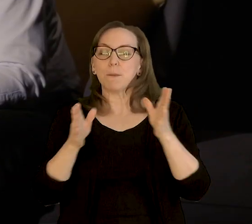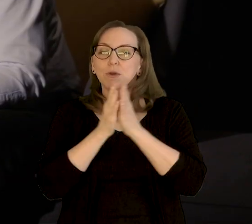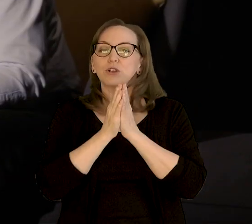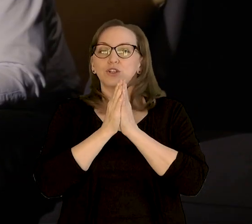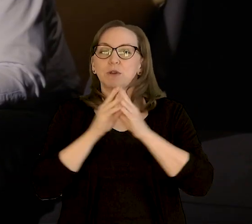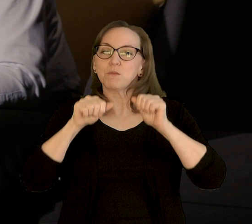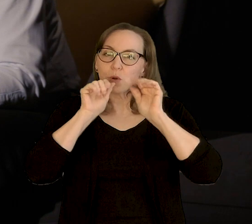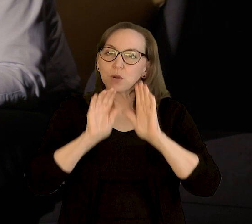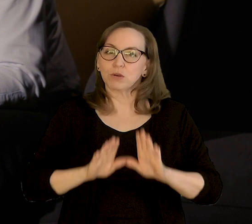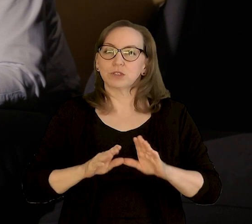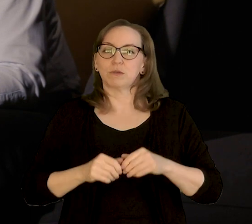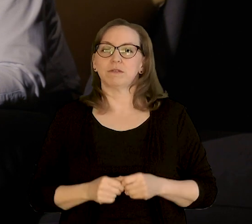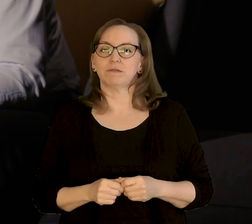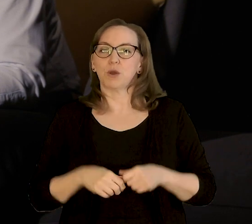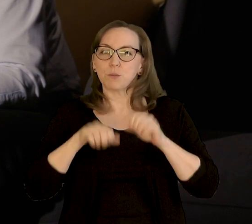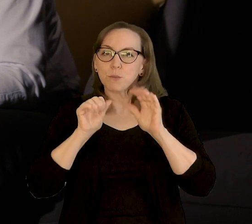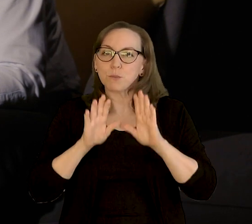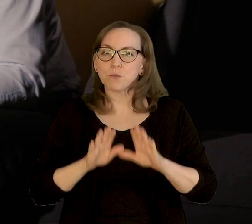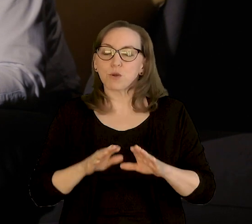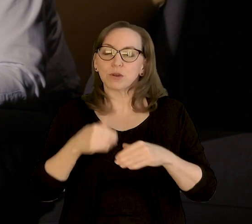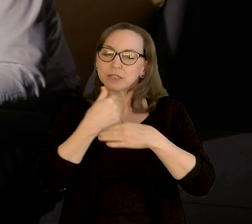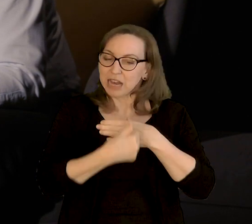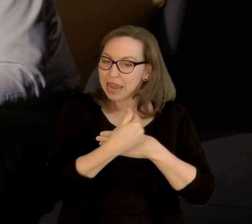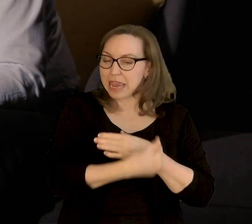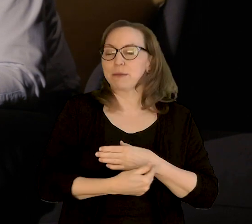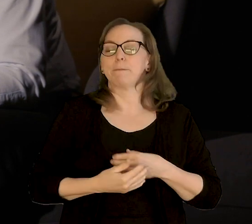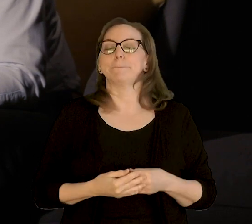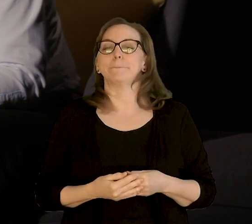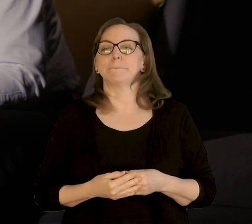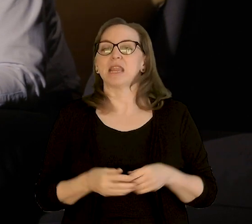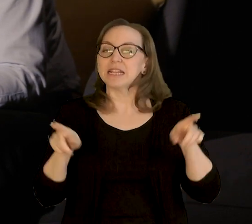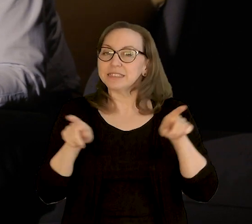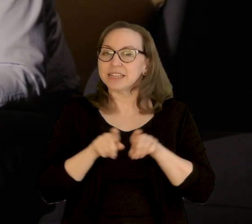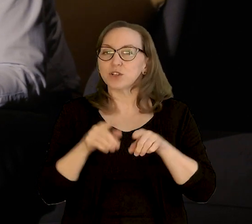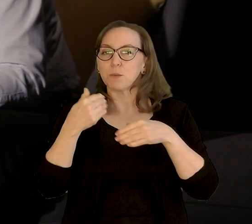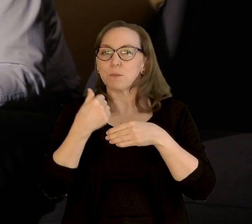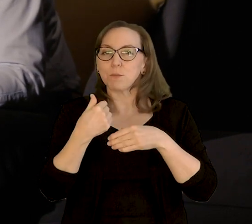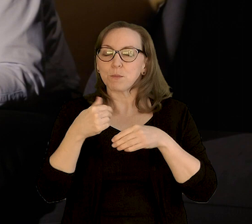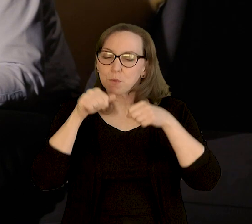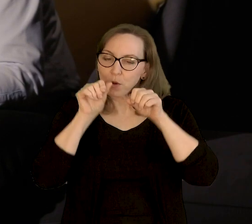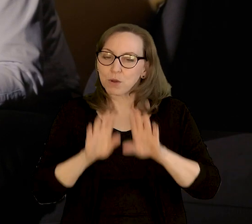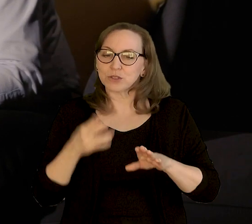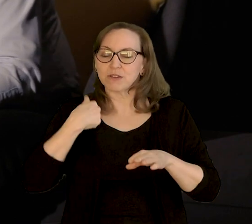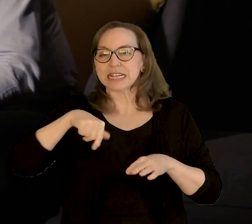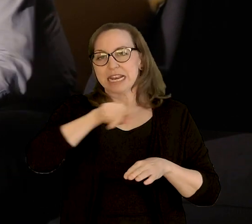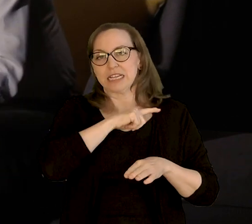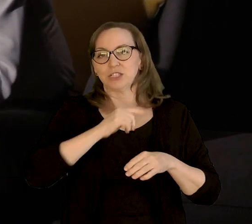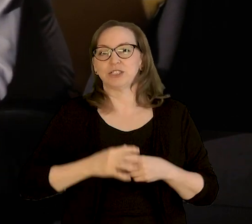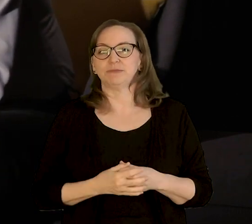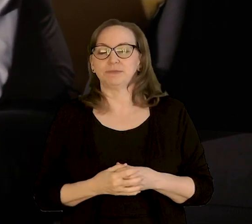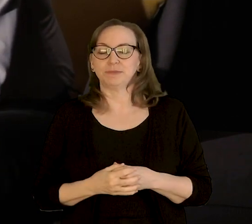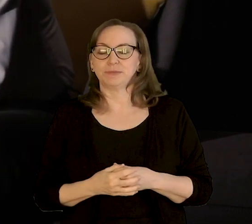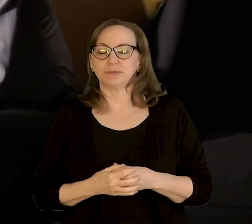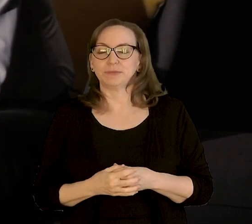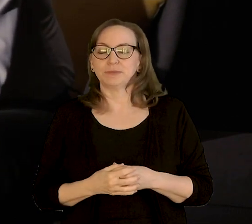Prosimy, błogosław. Błogosław ten chleb, ale też błogosław i nas.